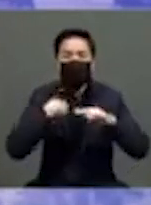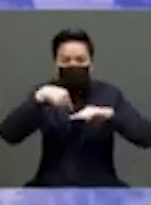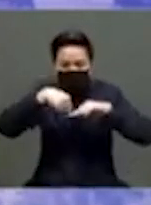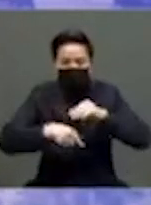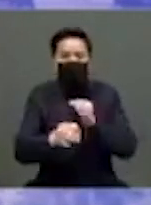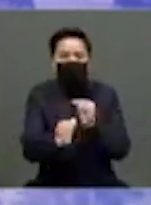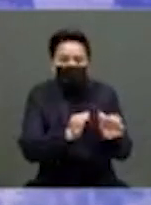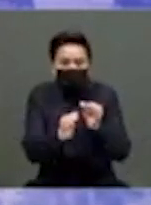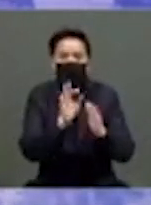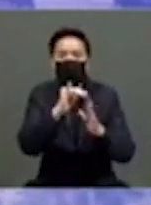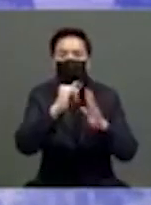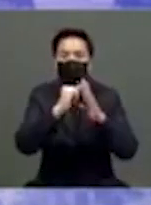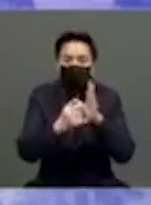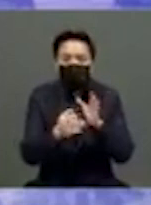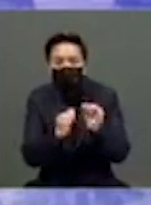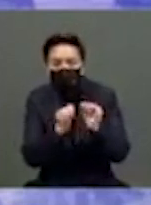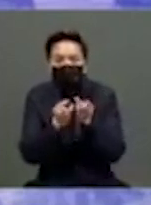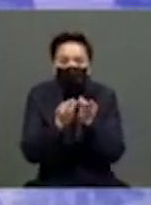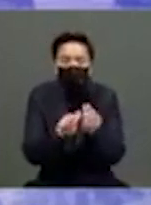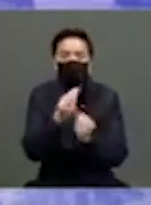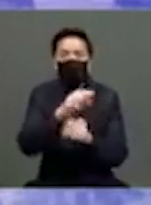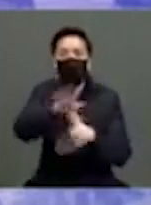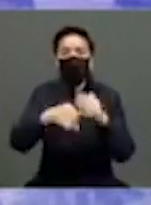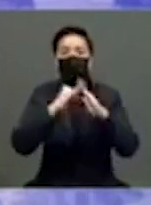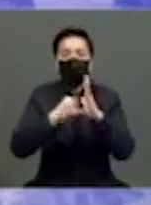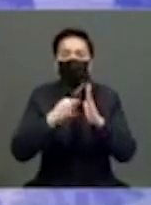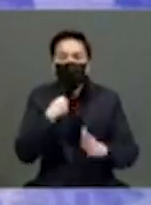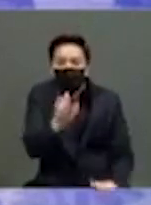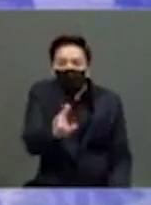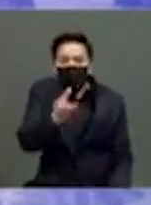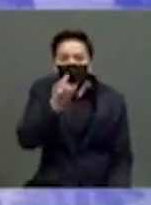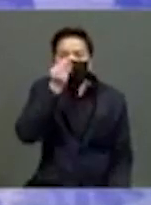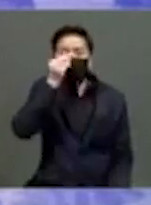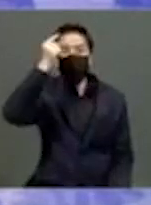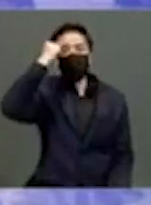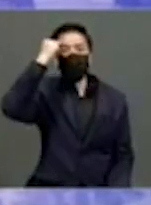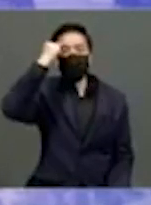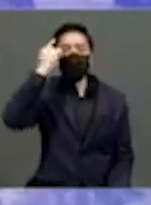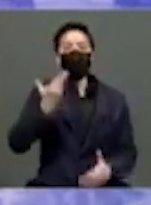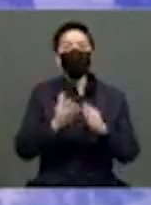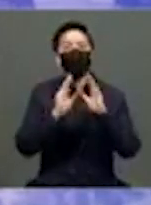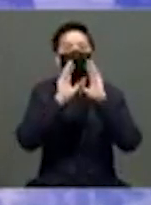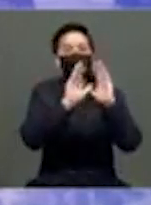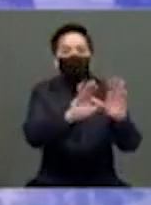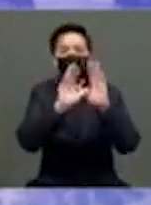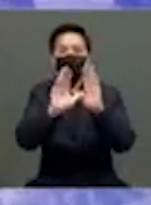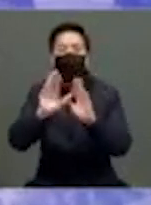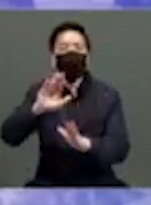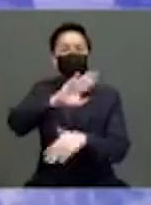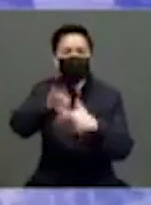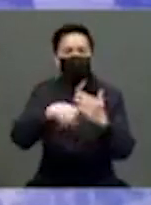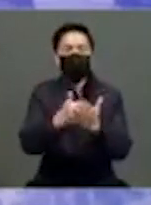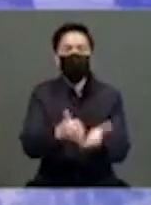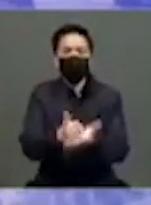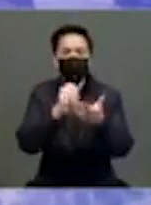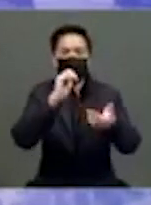รายละเอียดแล้วก็นำไปสู่การสร้างการรับรู้ภายในจังหวัดของแต่ละจังหวัดและก็ฝากพี่น้องประชาชนได้ให้ความร่วม